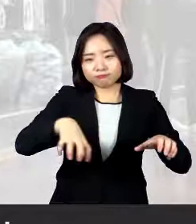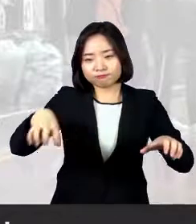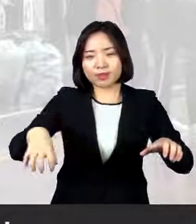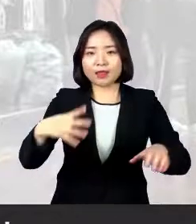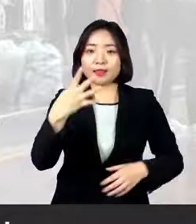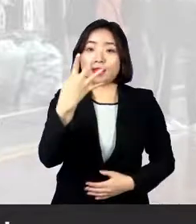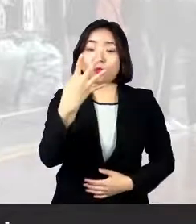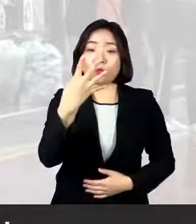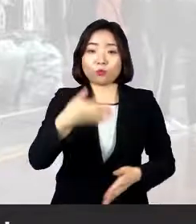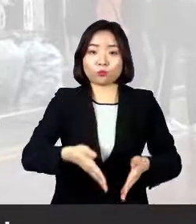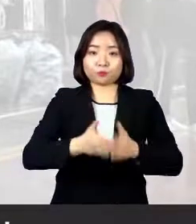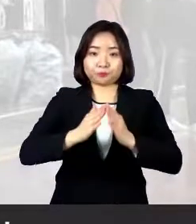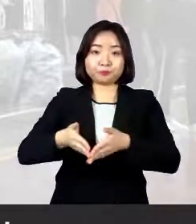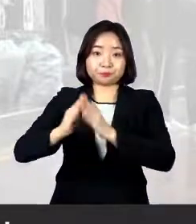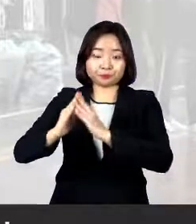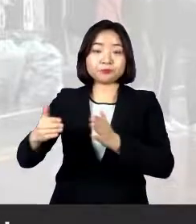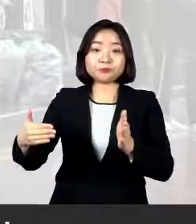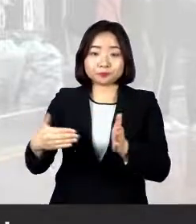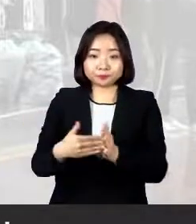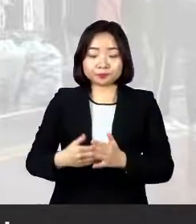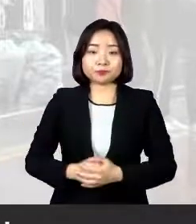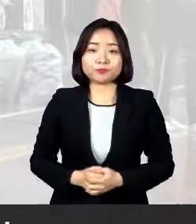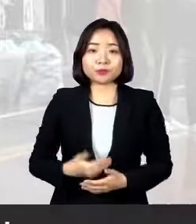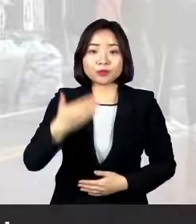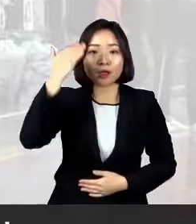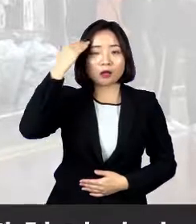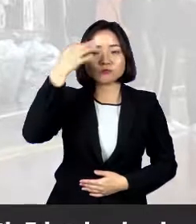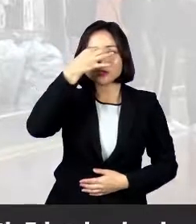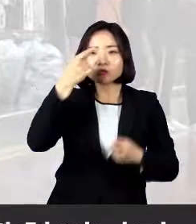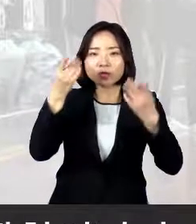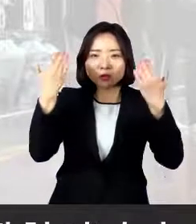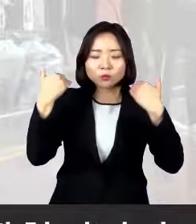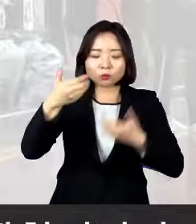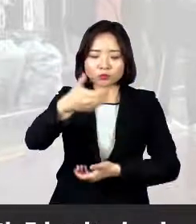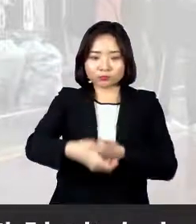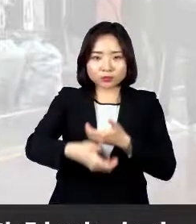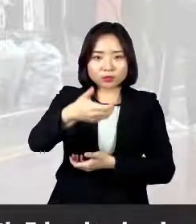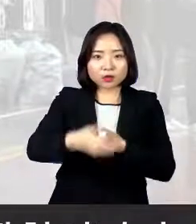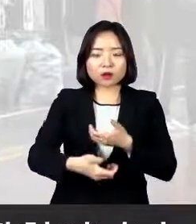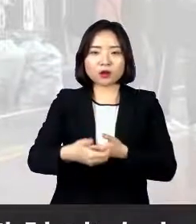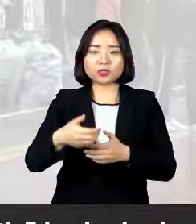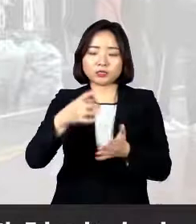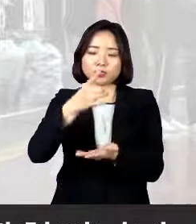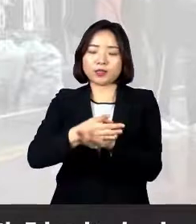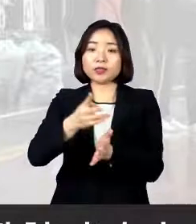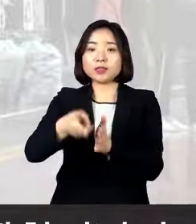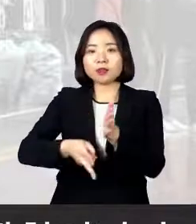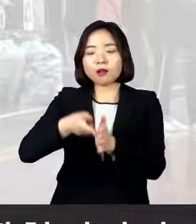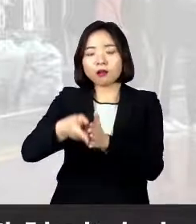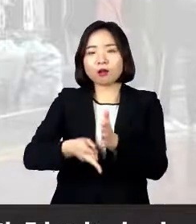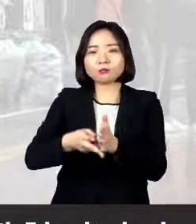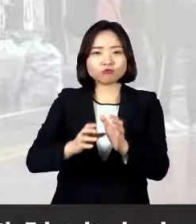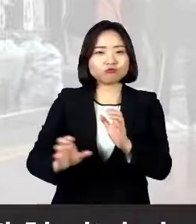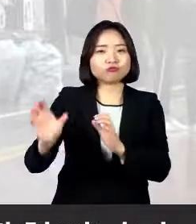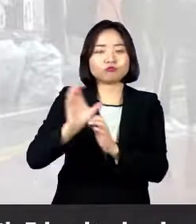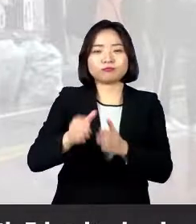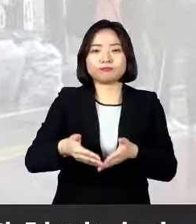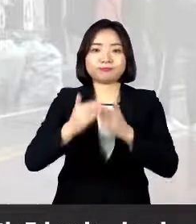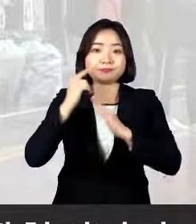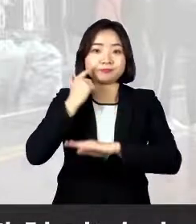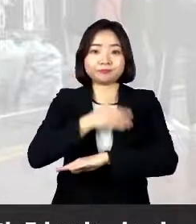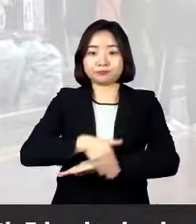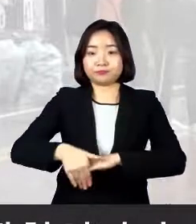백성 농공단지 정류장 등 총 4개소의 설치를 완료했으며 한국기술교육대학교, 종합터미널, 천안 동부역